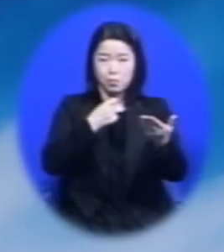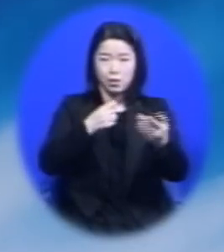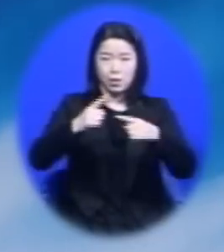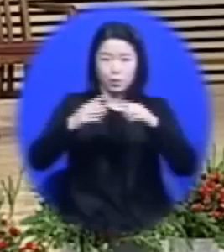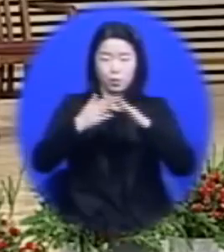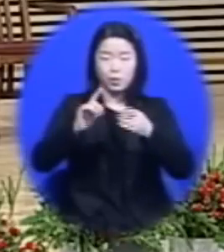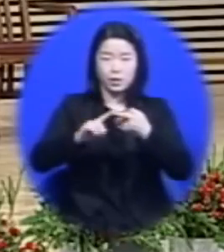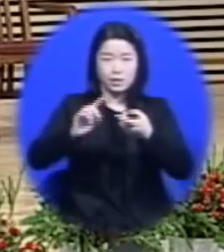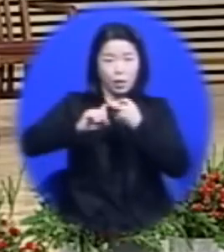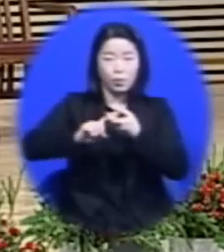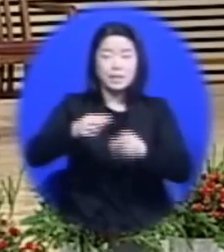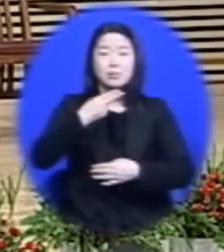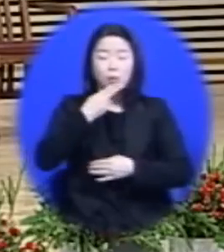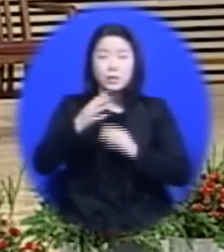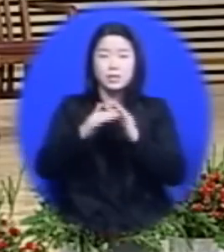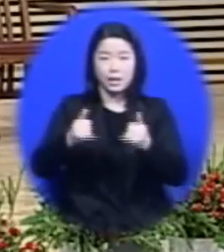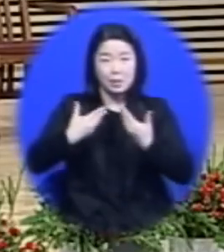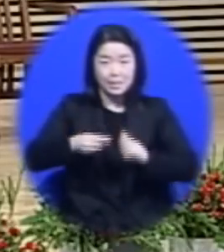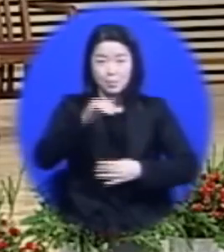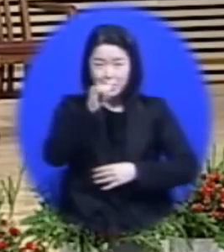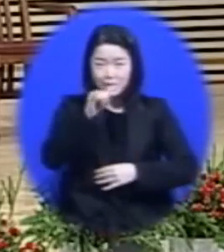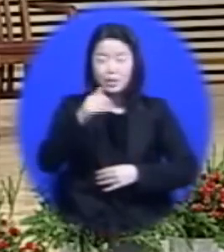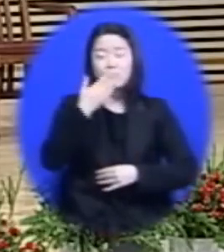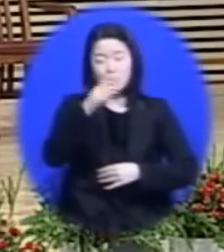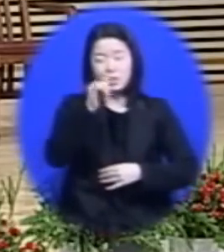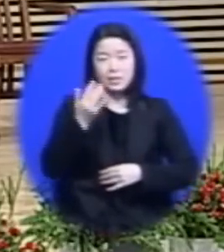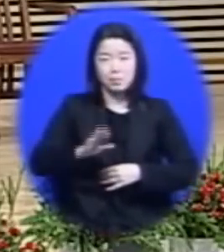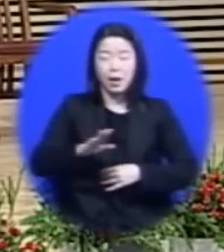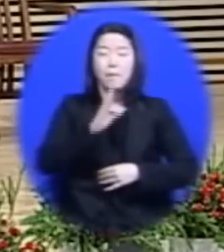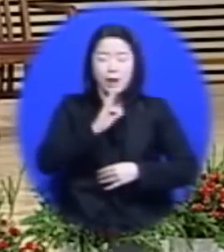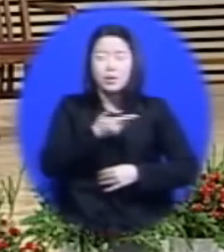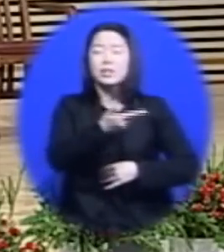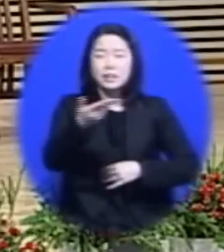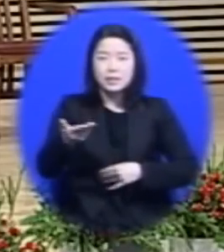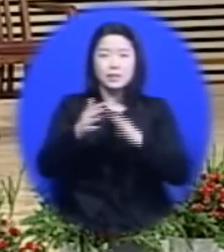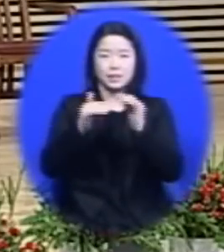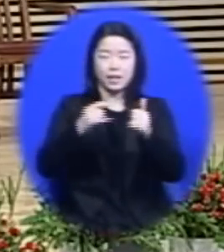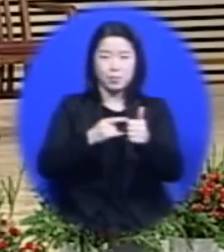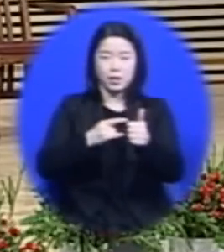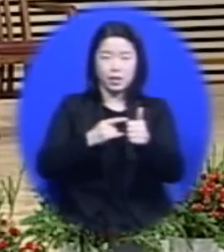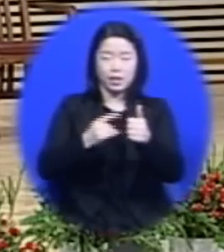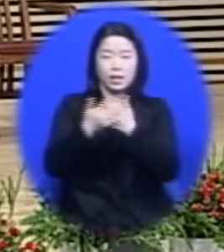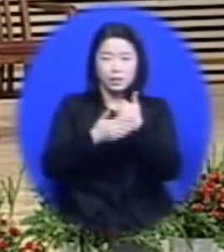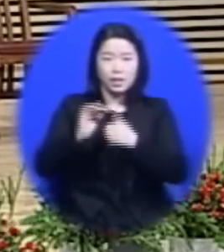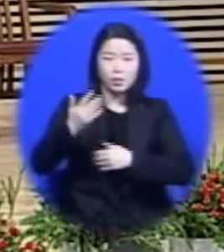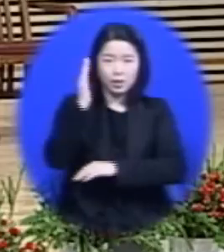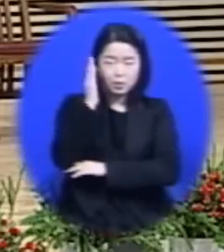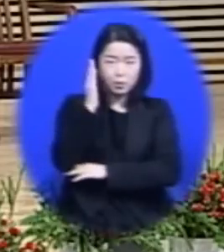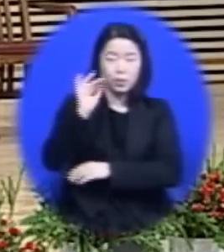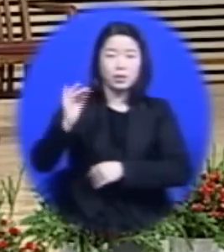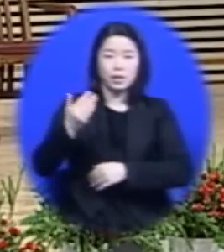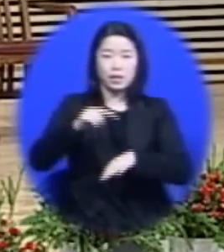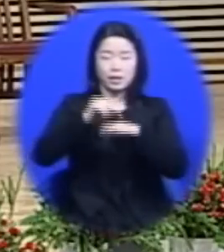분들은 실망스러우면 저는 바로 그분들에게 은혜가 되는 교 되었으면 하는 마음으로이